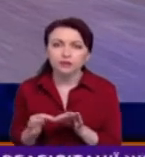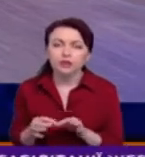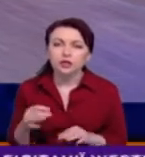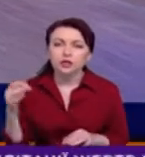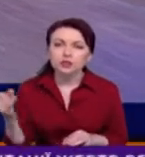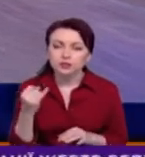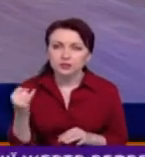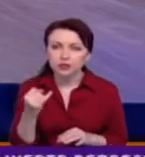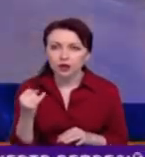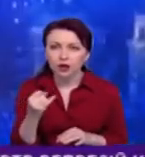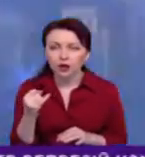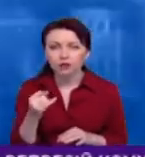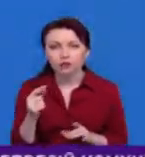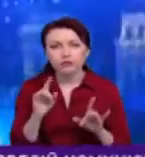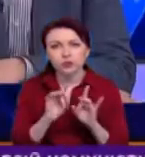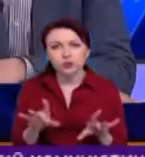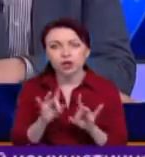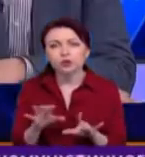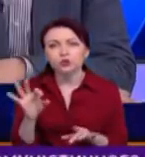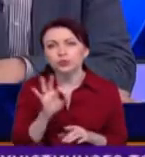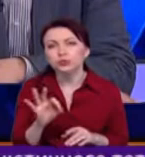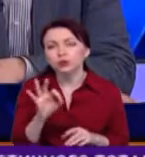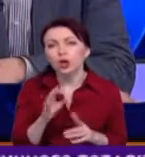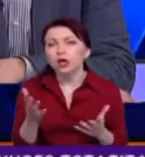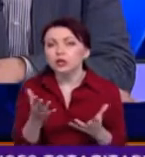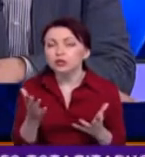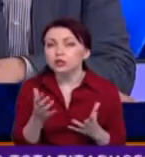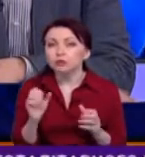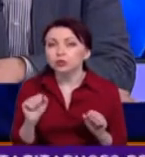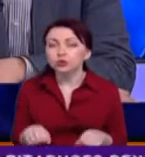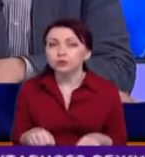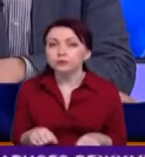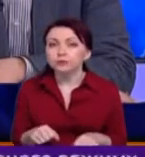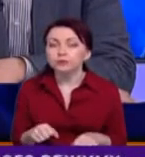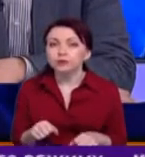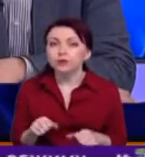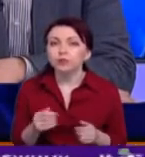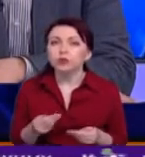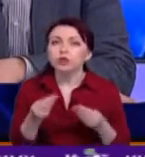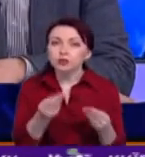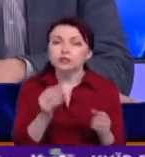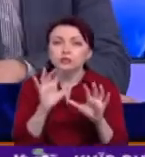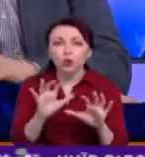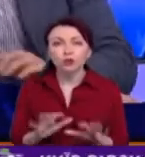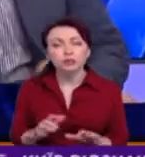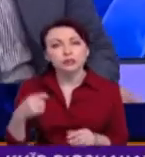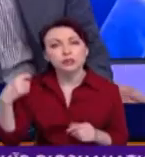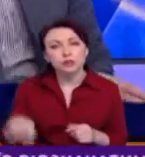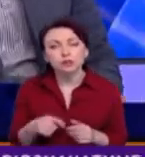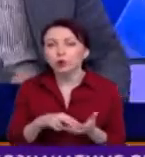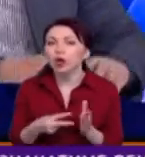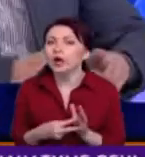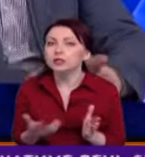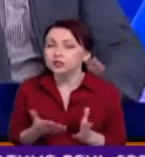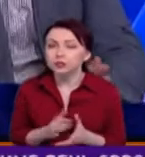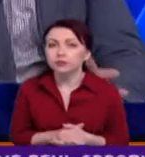Цікаво, пане Лисєнко розказує про, які може подати закони, президент, проекти.